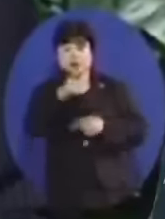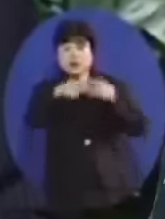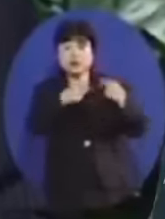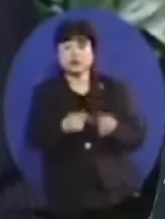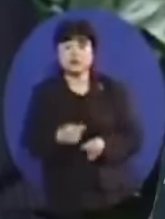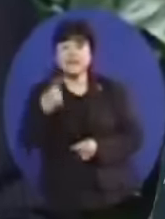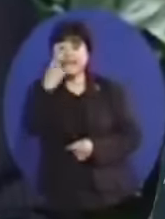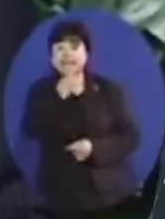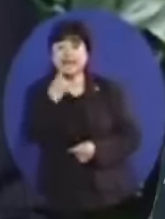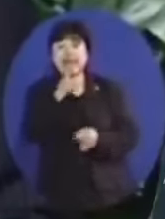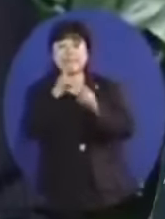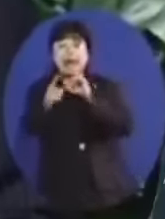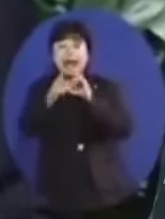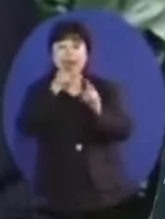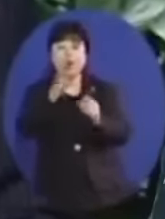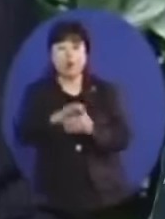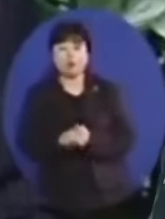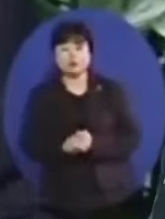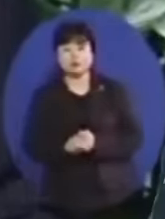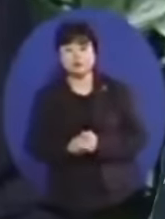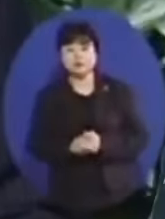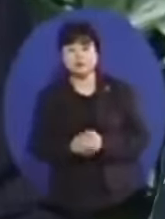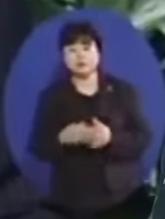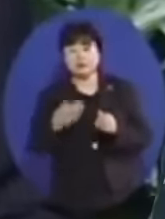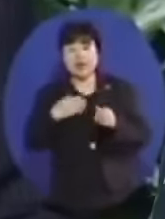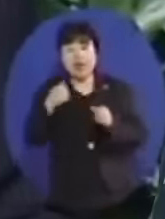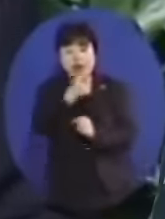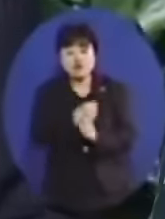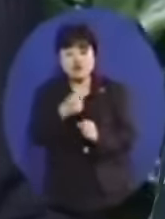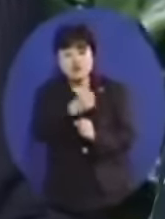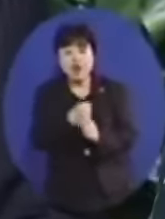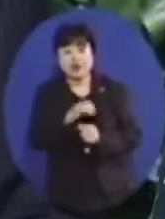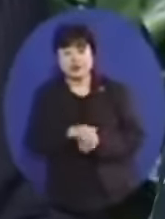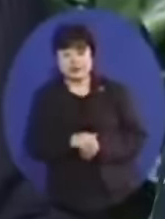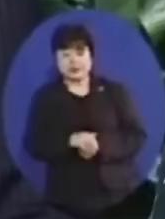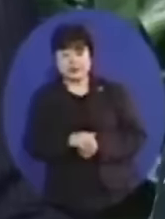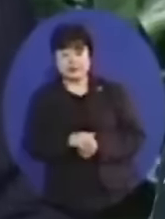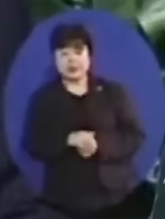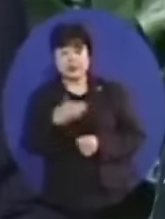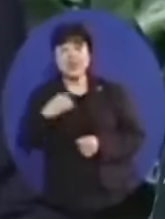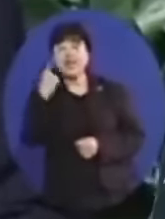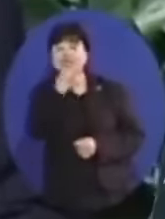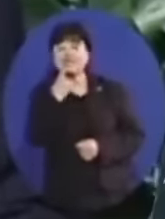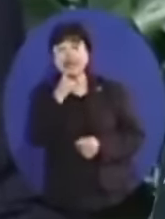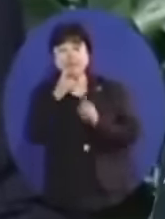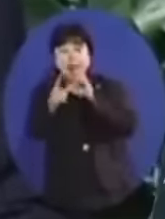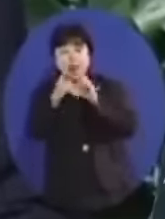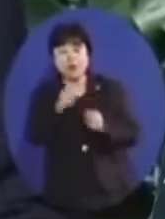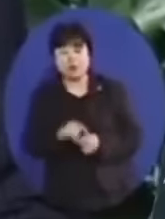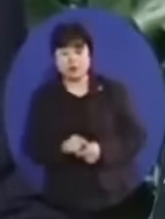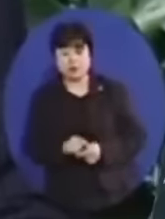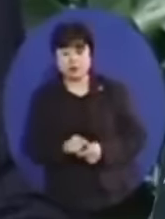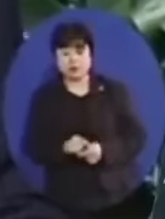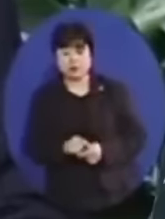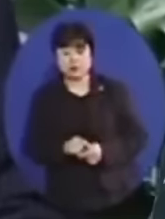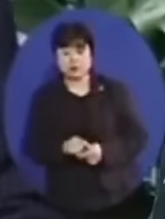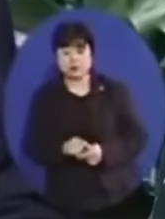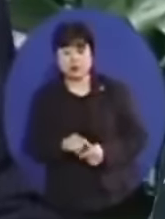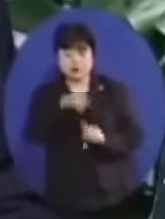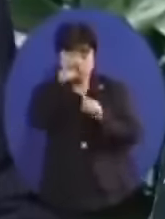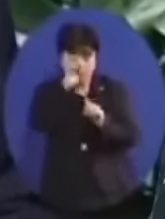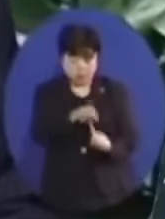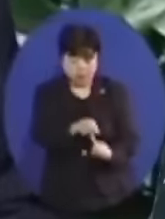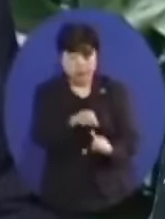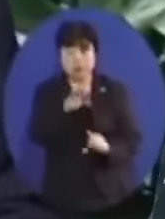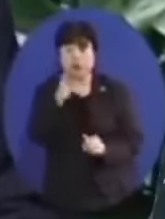말씀, 내 입에 말로 내가 묶였으며 내 입에 말로 내가